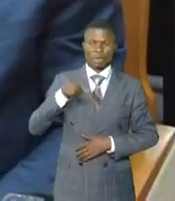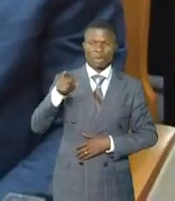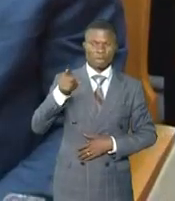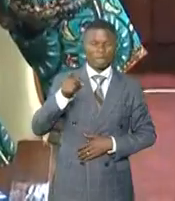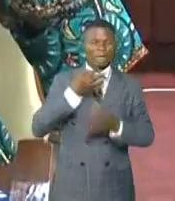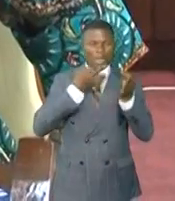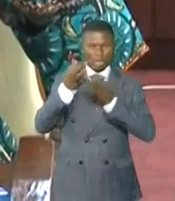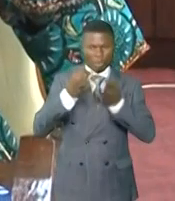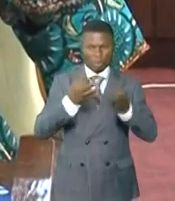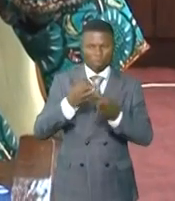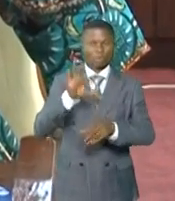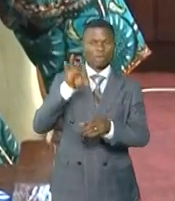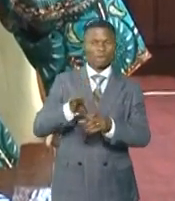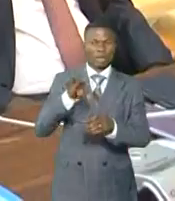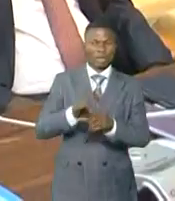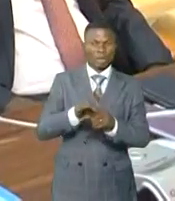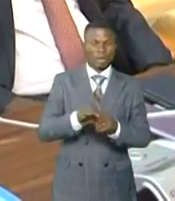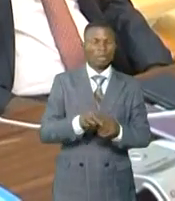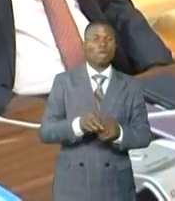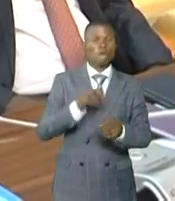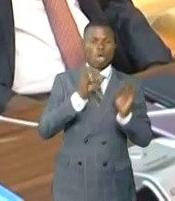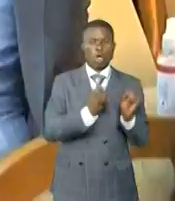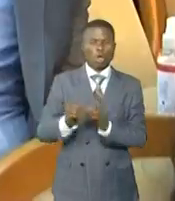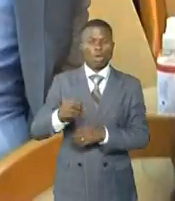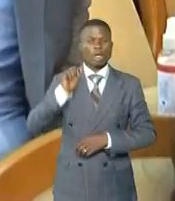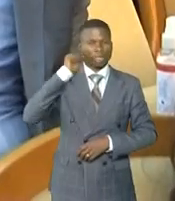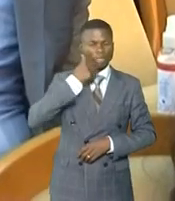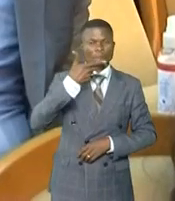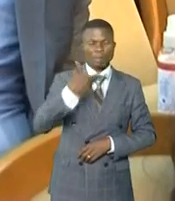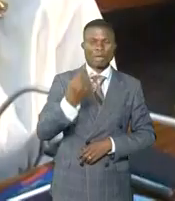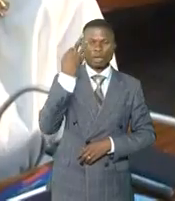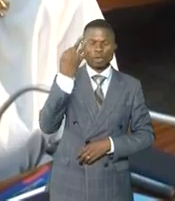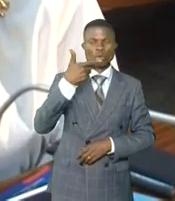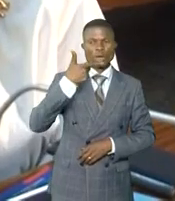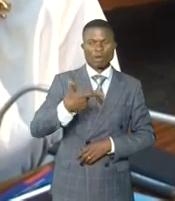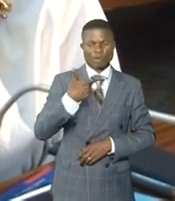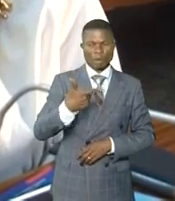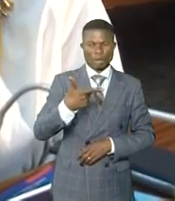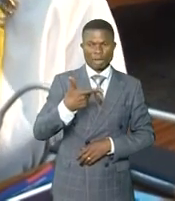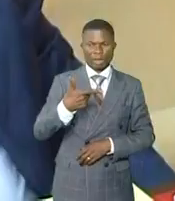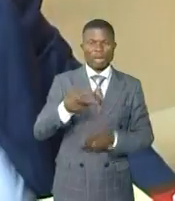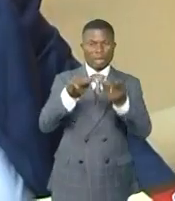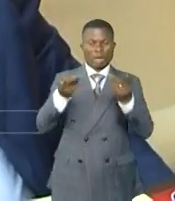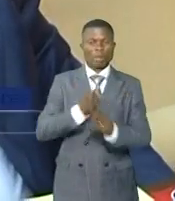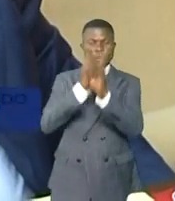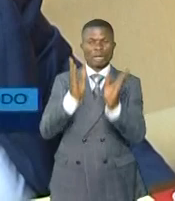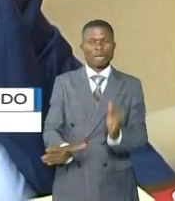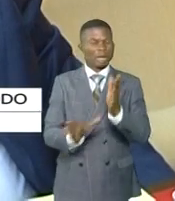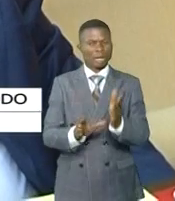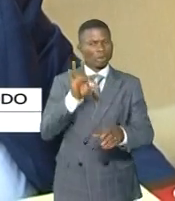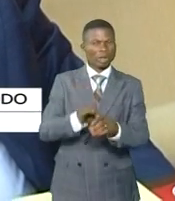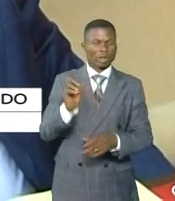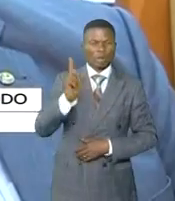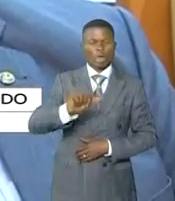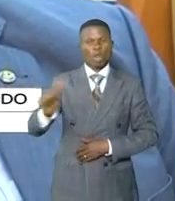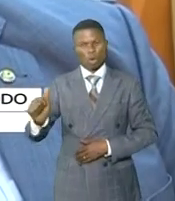exprimé. L'élection proprement dit aura lieu le mercredi 3 février, excepté le poste de rapporteur adjoint. Les autres